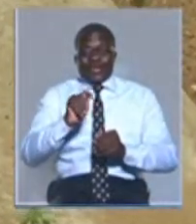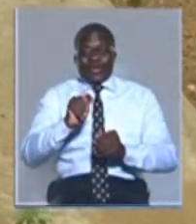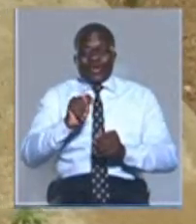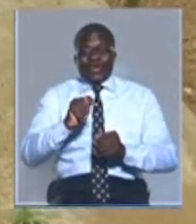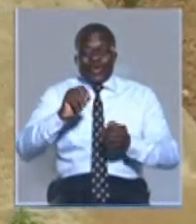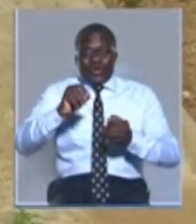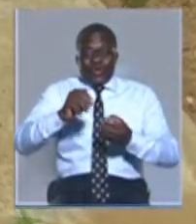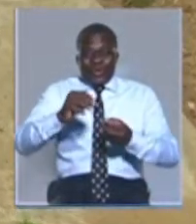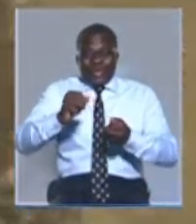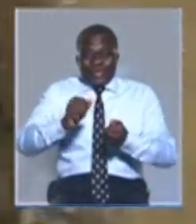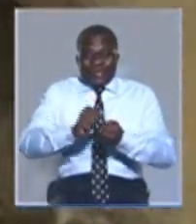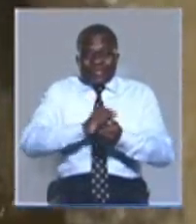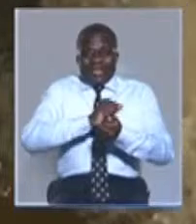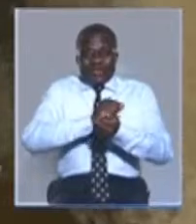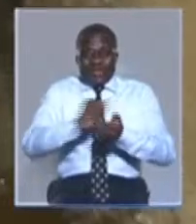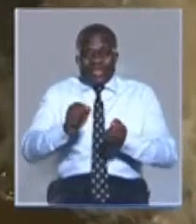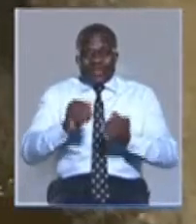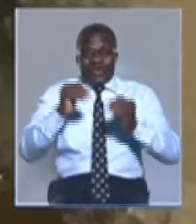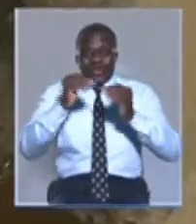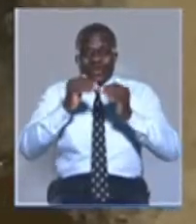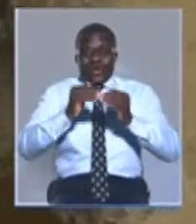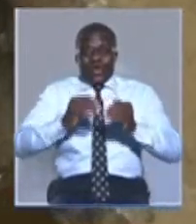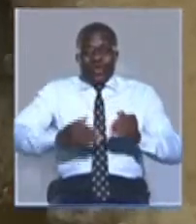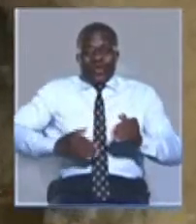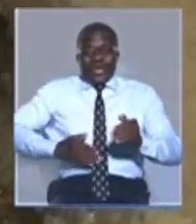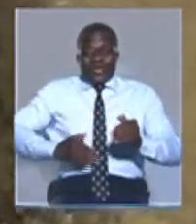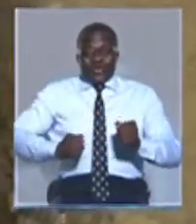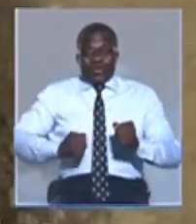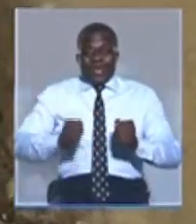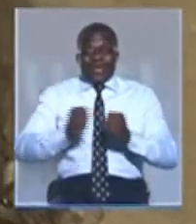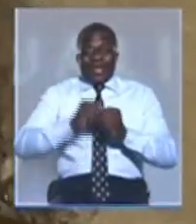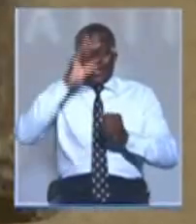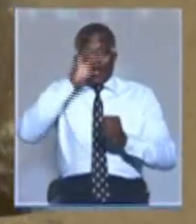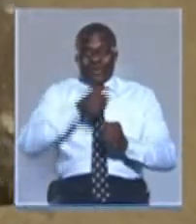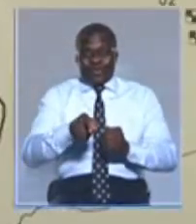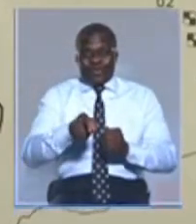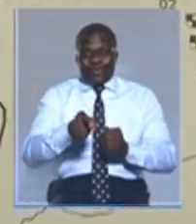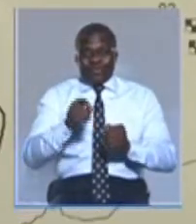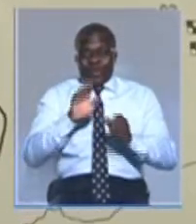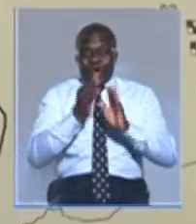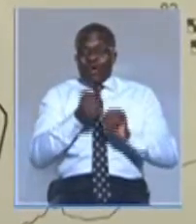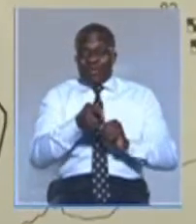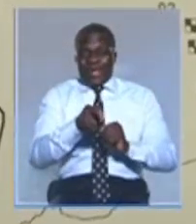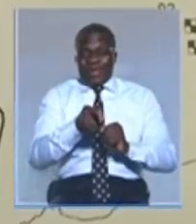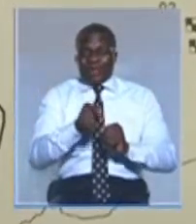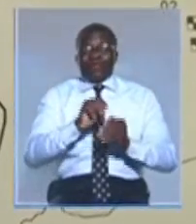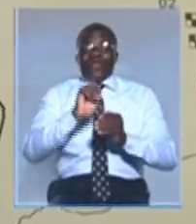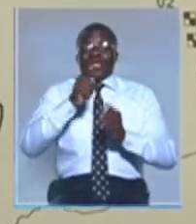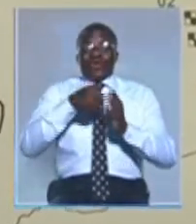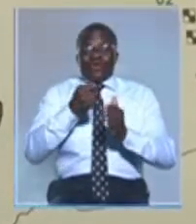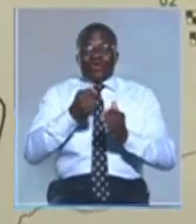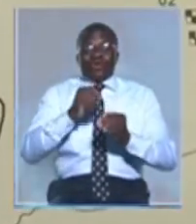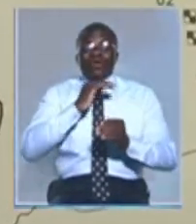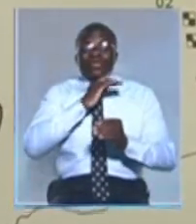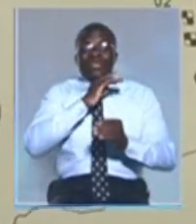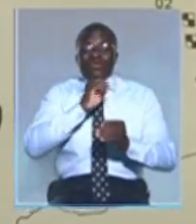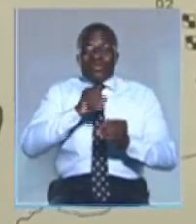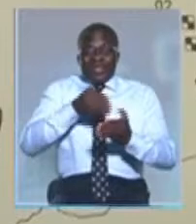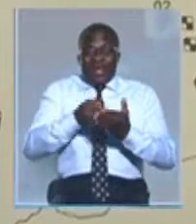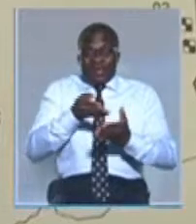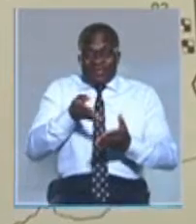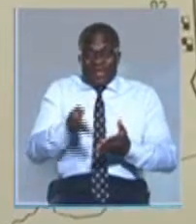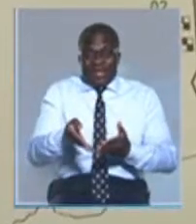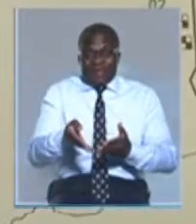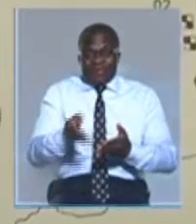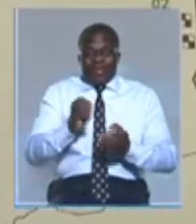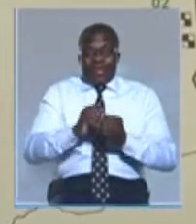se décompose. L'équivalent de l'estomac chez l'être humain. Alors, c'est une fois que ce déchet décomposé